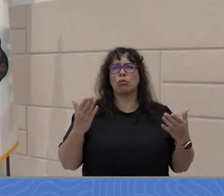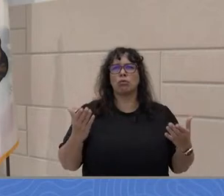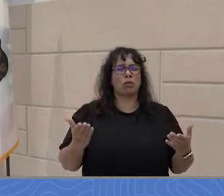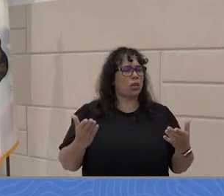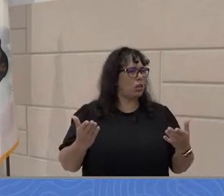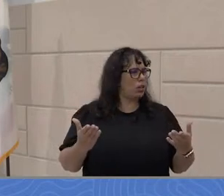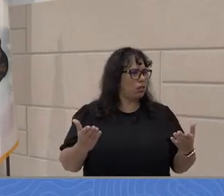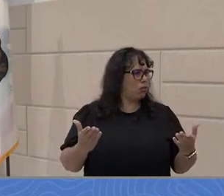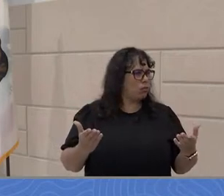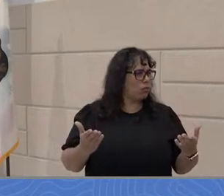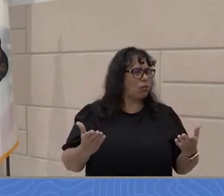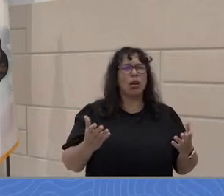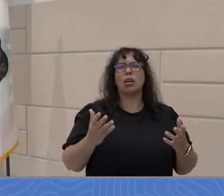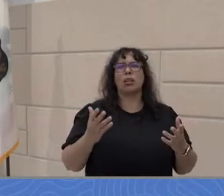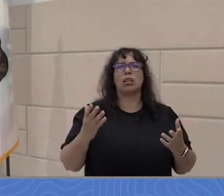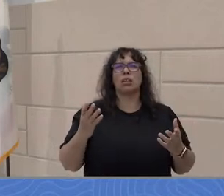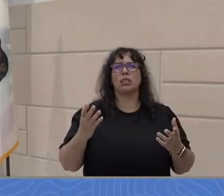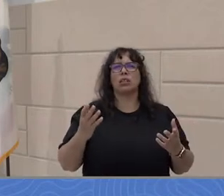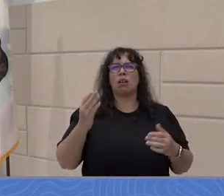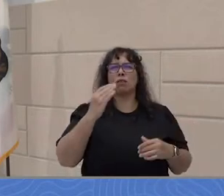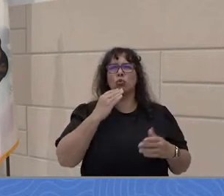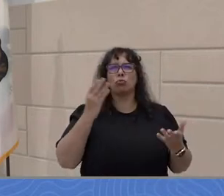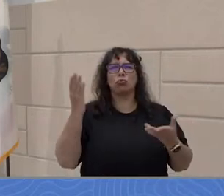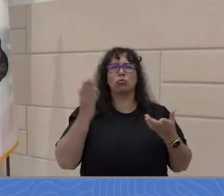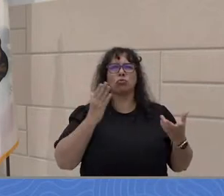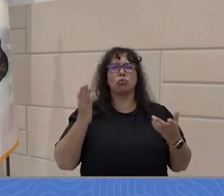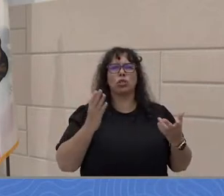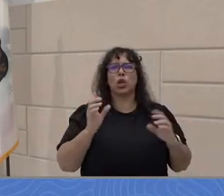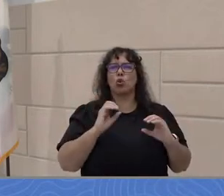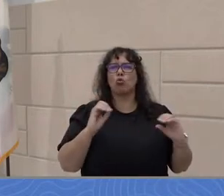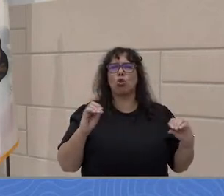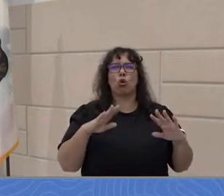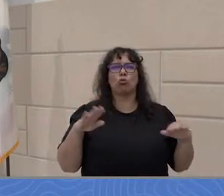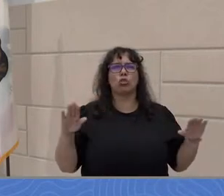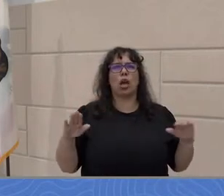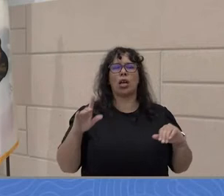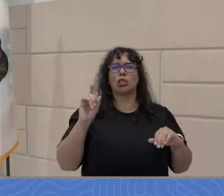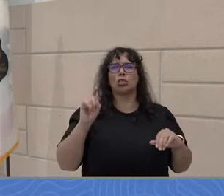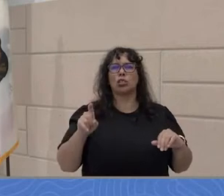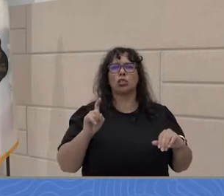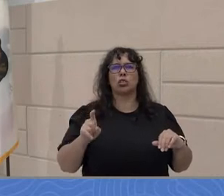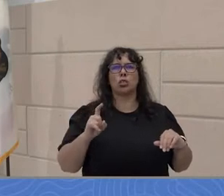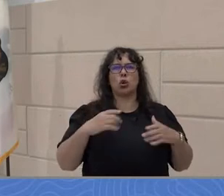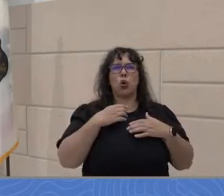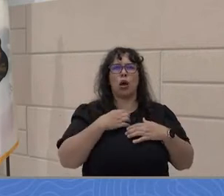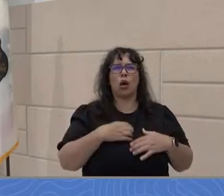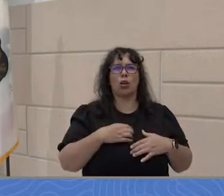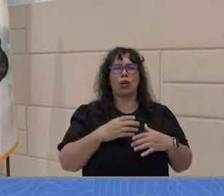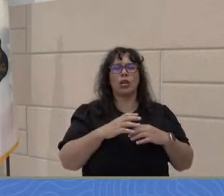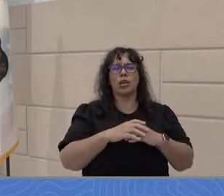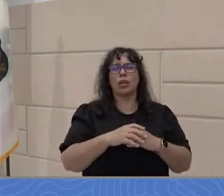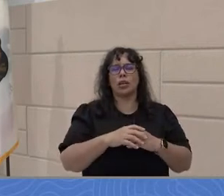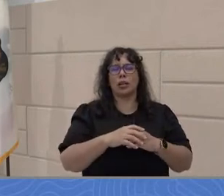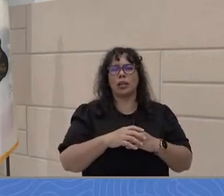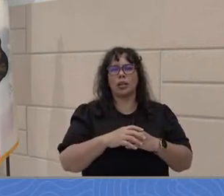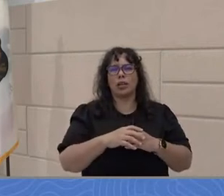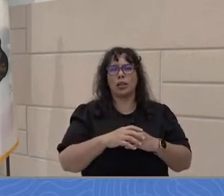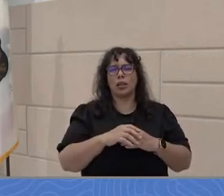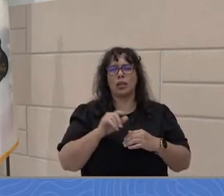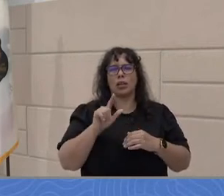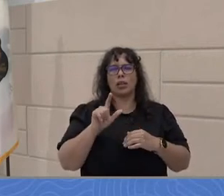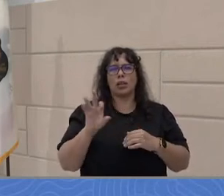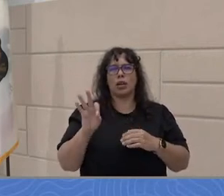District ចែកជាស្តាយពេញចែកជាលុយណាបាទសម្រាប់ឲ្យក្រុមគ្រួសារទិញម្ហូបពីព្រោះអីយើងមិន